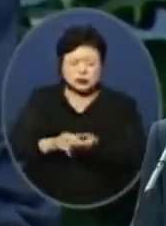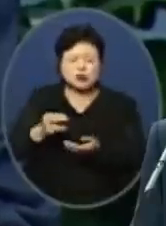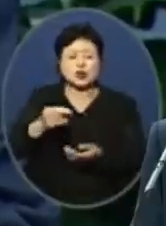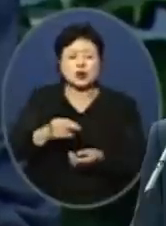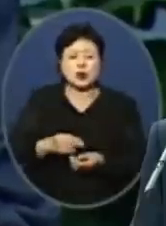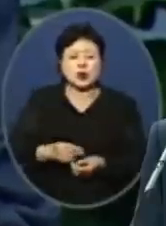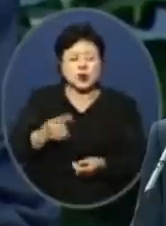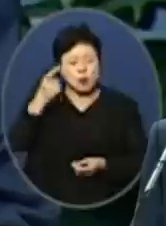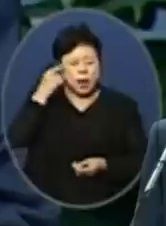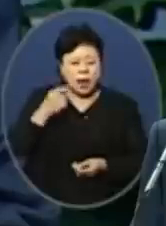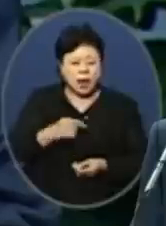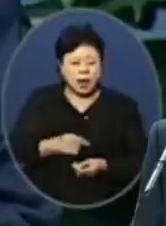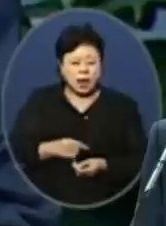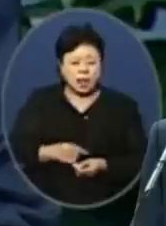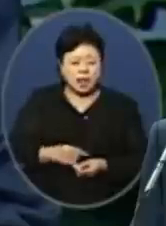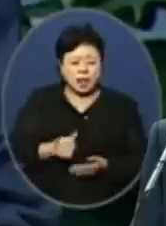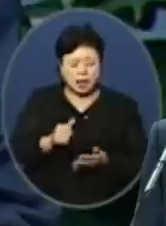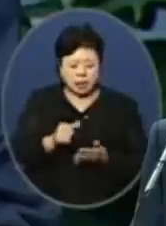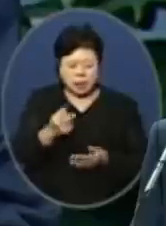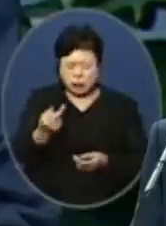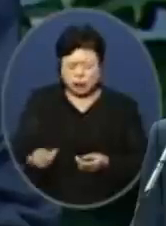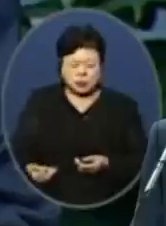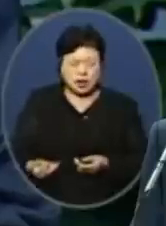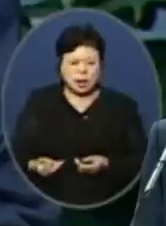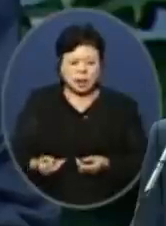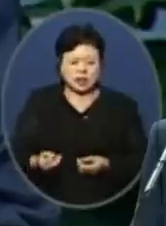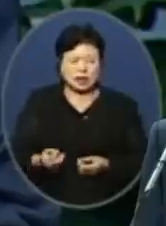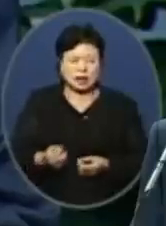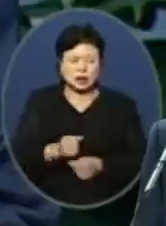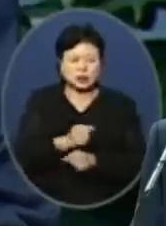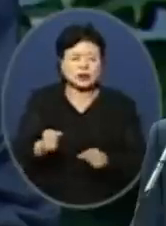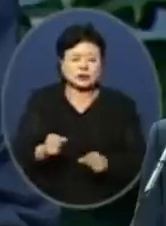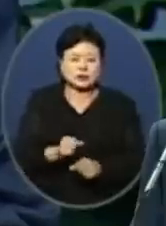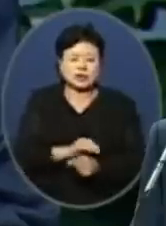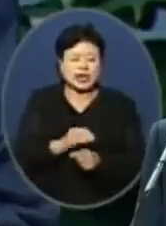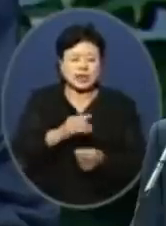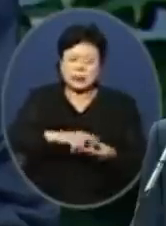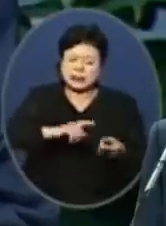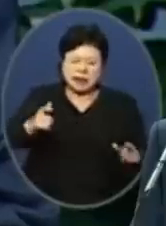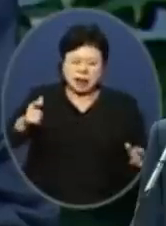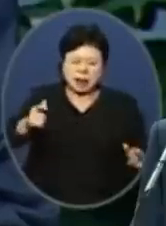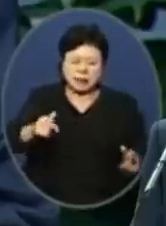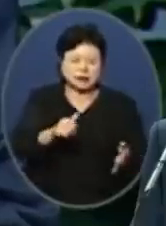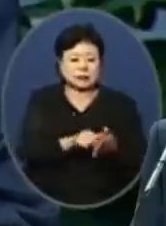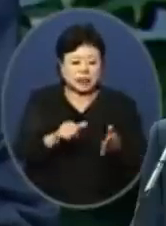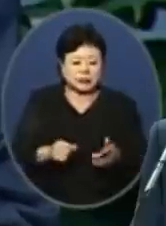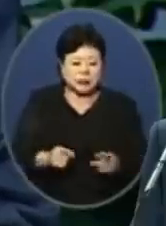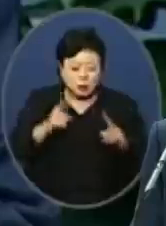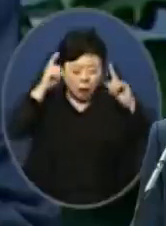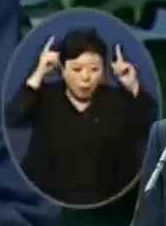저런 부패한 동생을 내버려 두고 사랑하다니 있을 수가 있느냐?